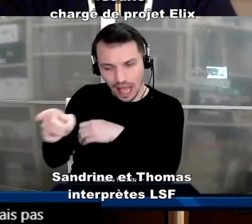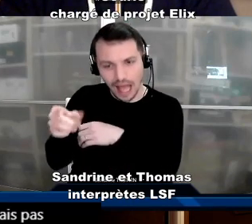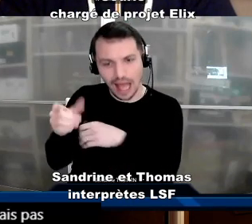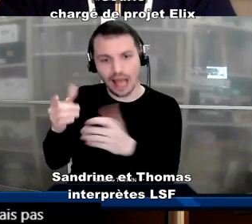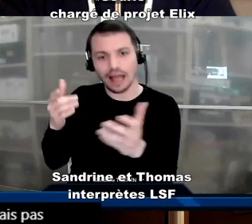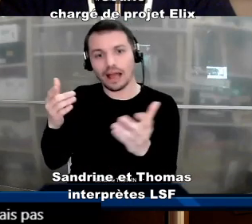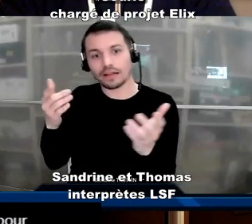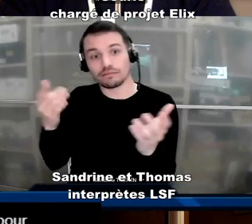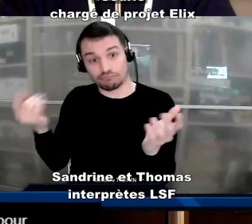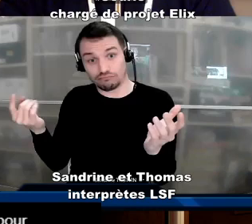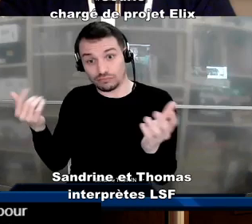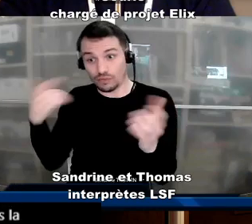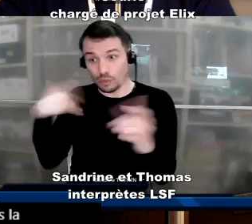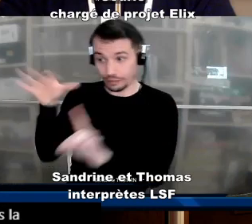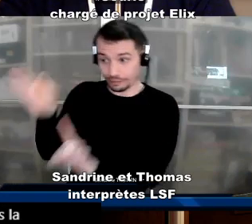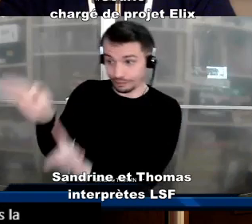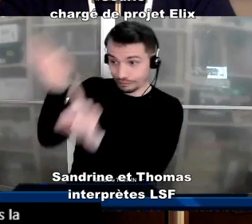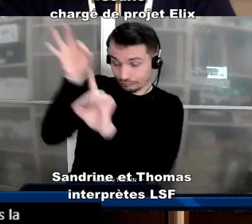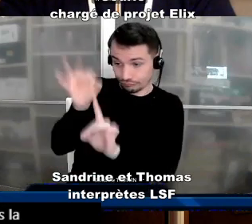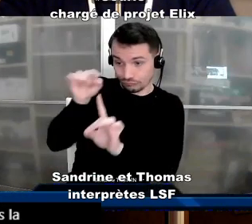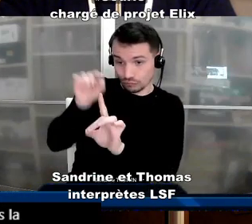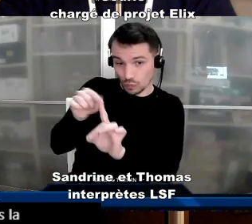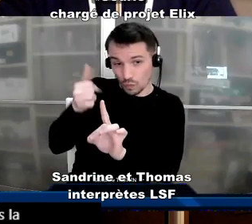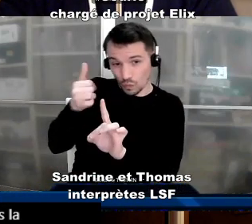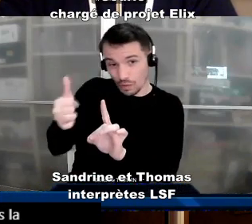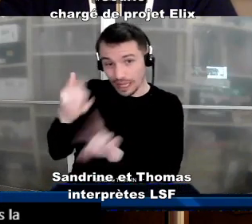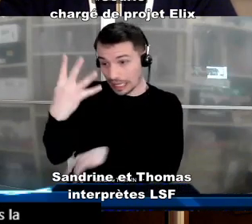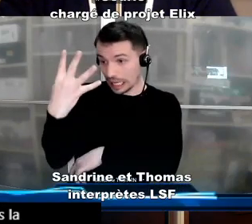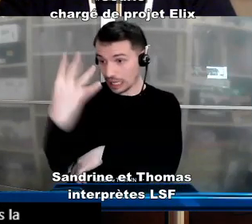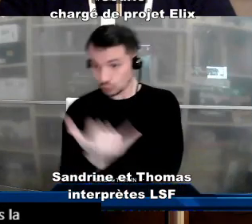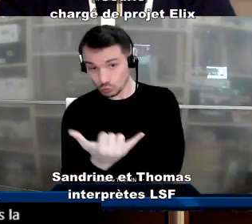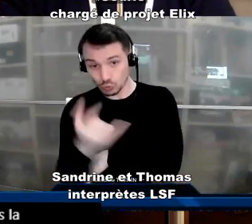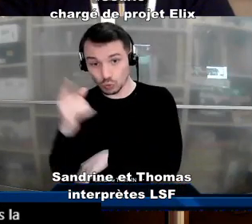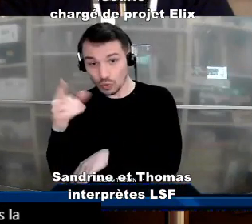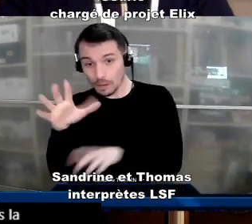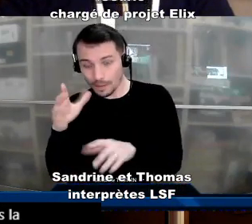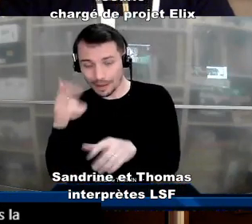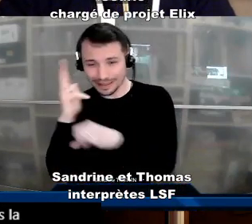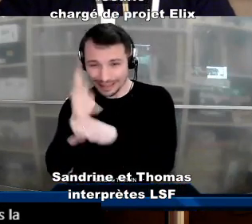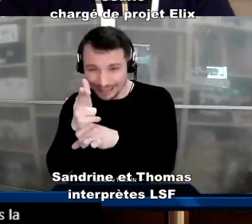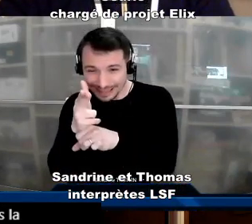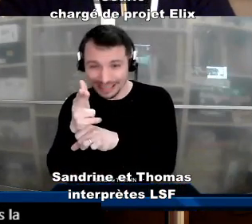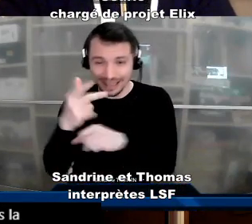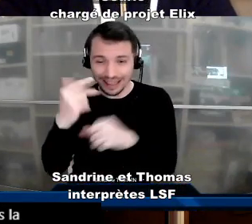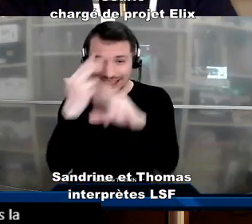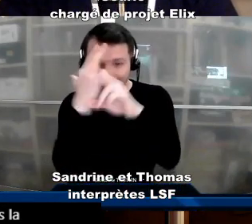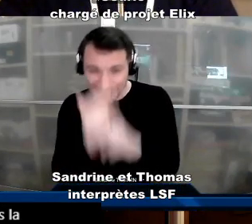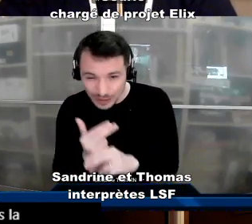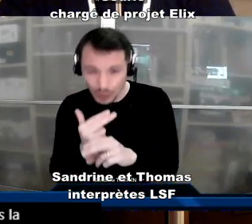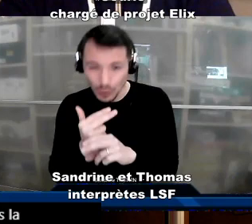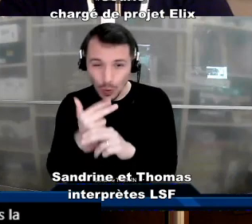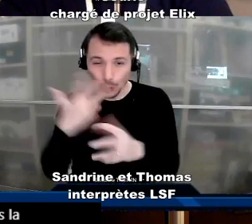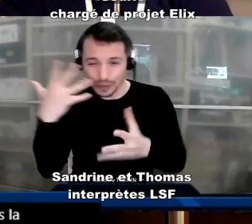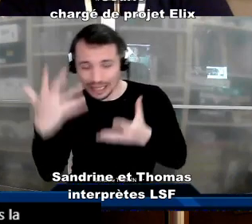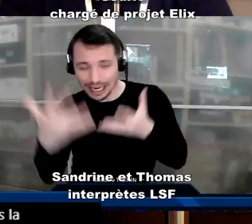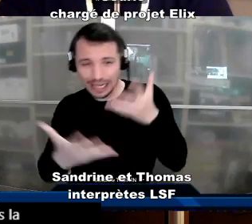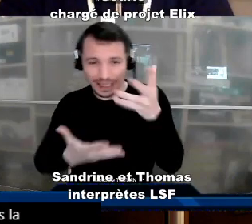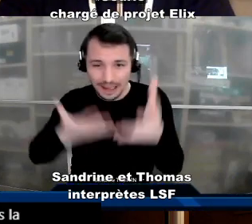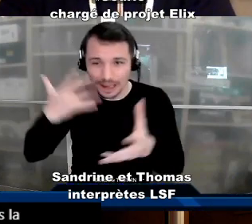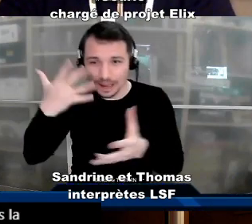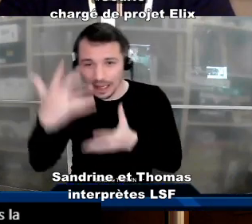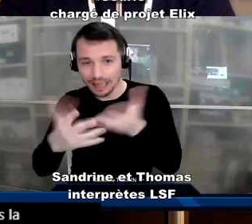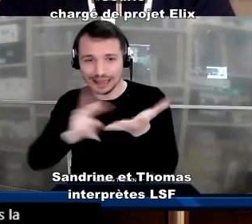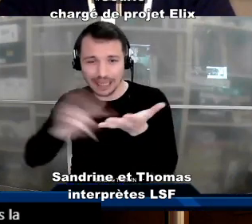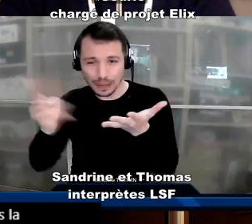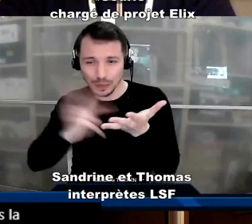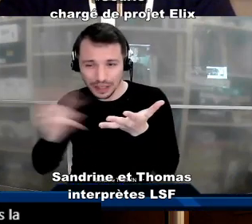qui viennent chez nous et qui se font 4 jours de tournage de définition de traduction